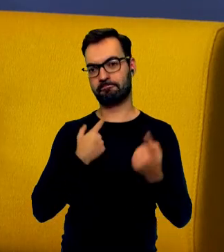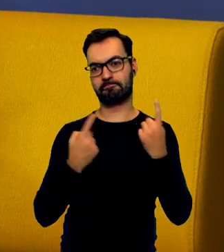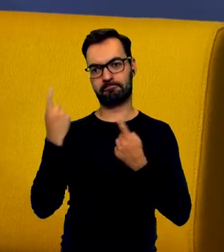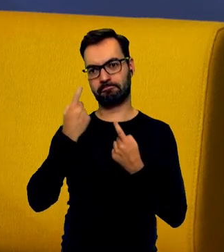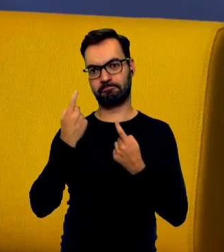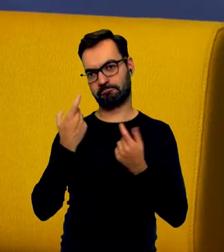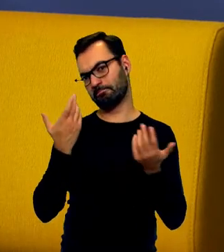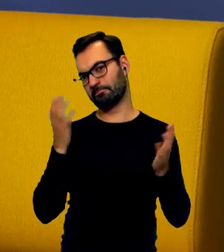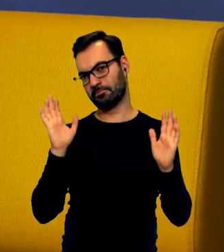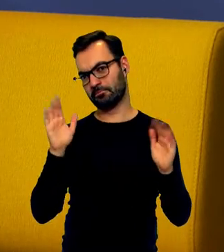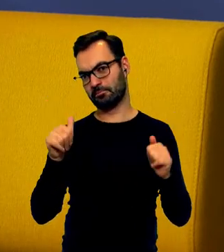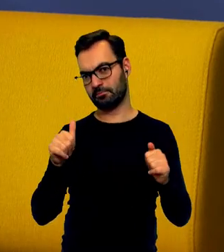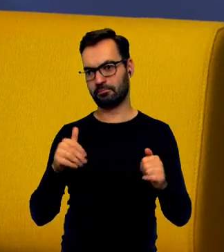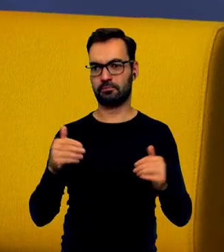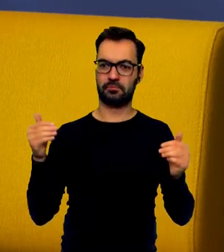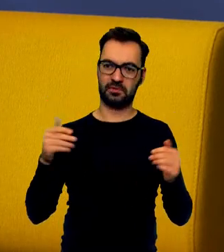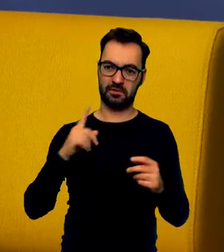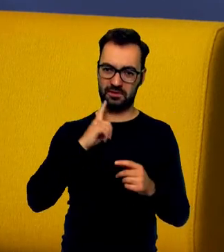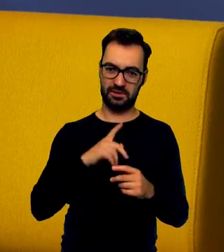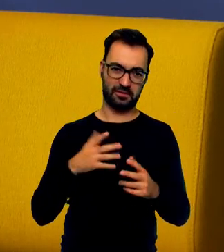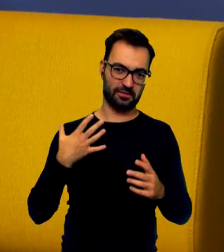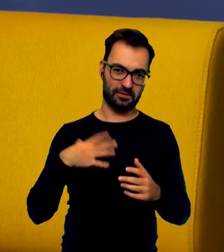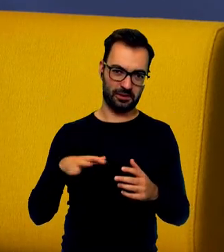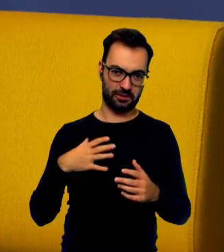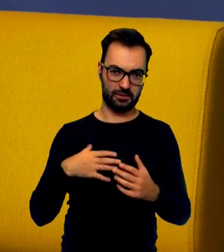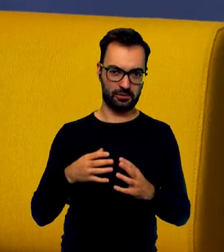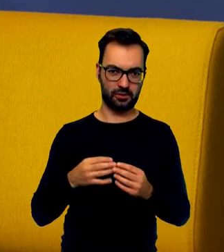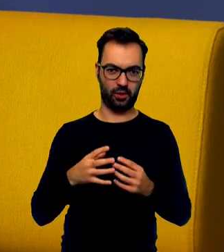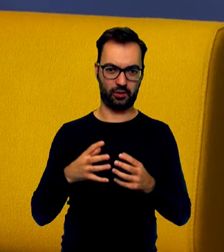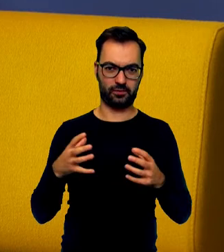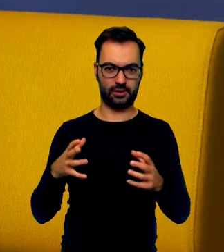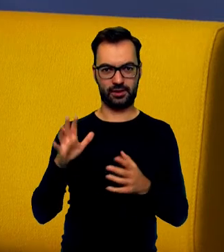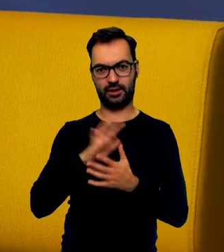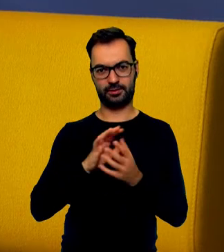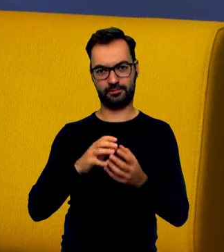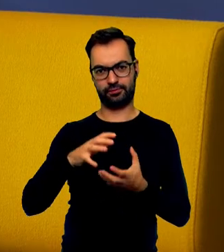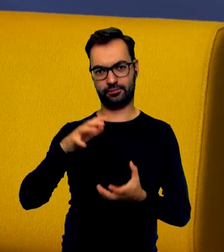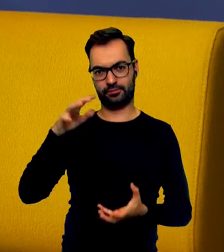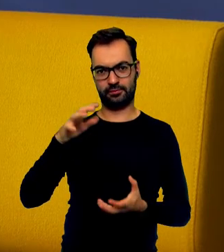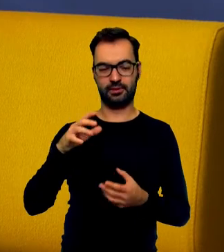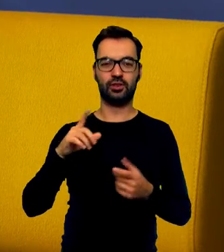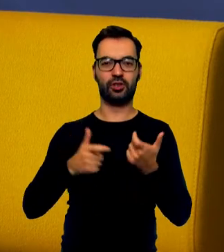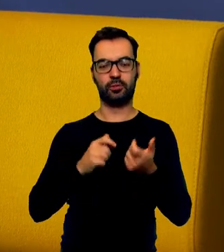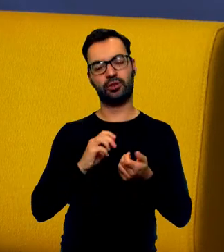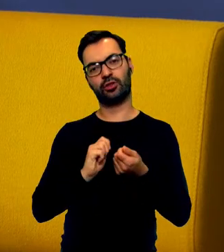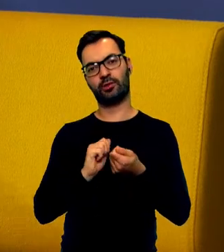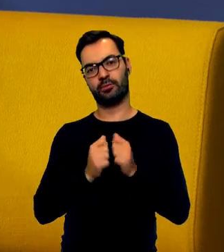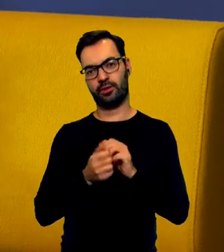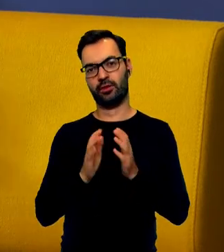pomyślałem, że może faktycznie warto rozbudować ten tekst do postaci książki.